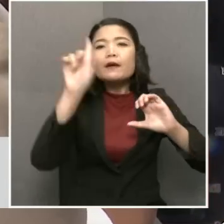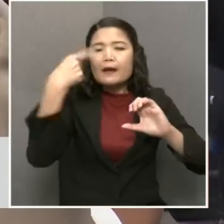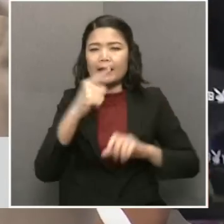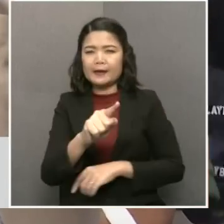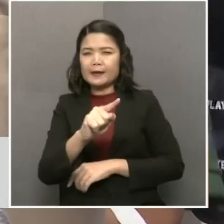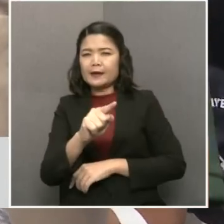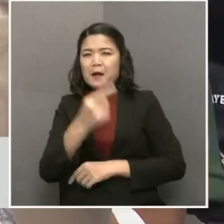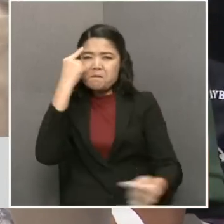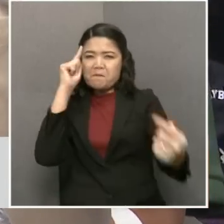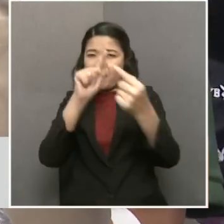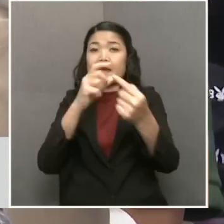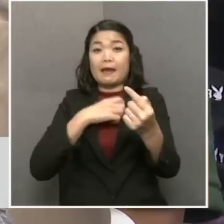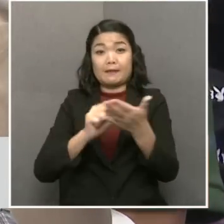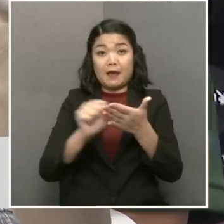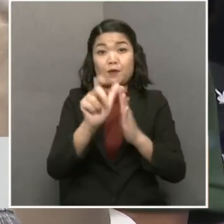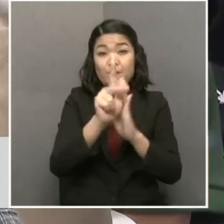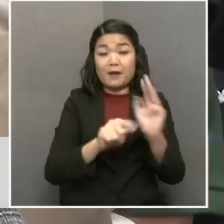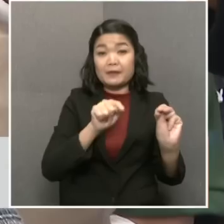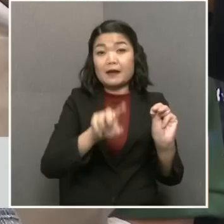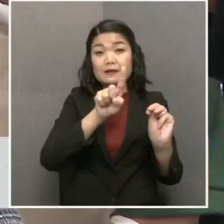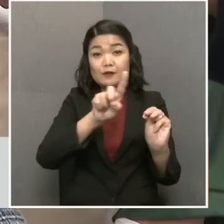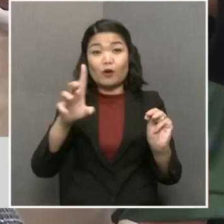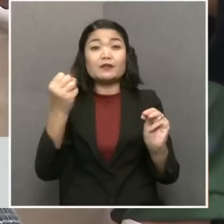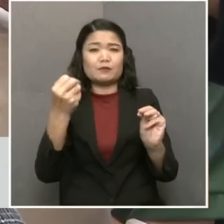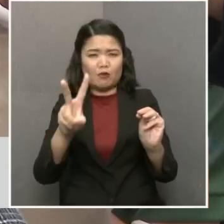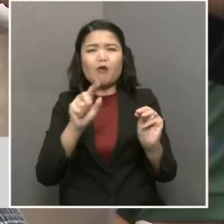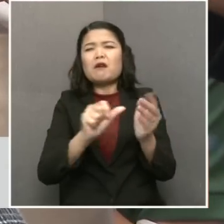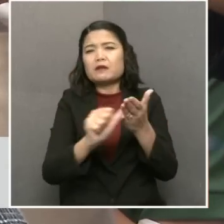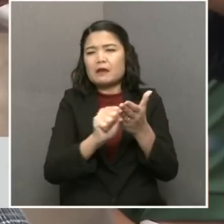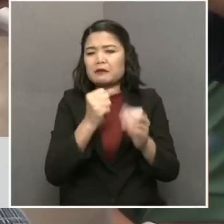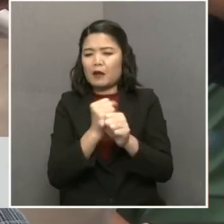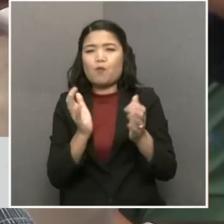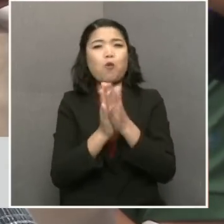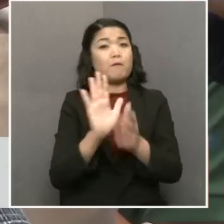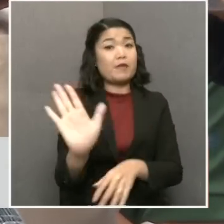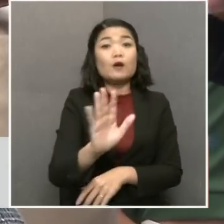บายแก้ไขประมวลกฎหมายอาญามาตรา112ดังนั้นค่ะถ้